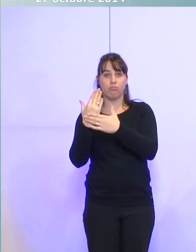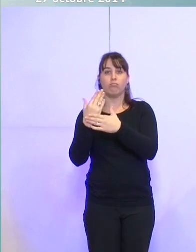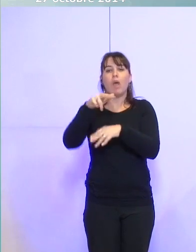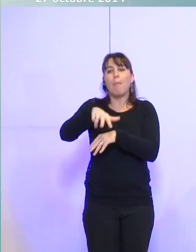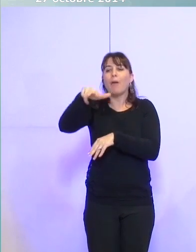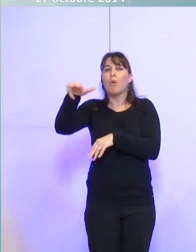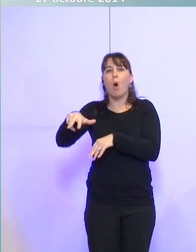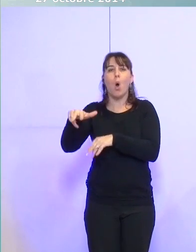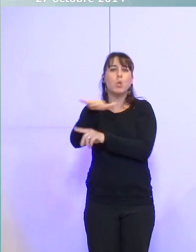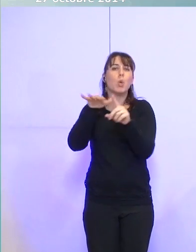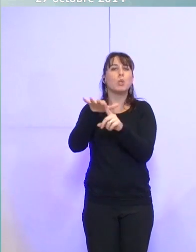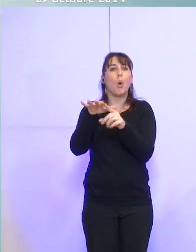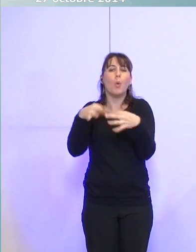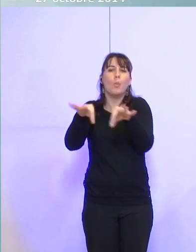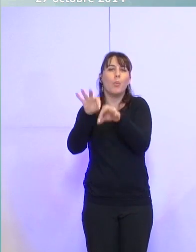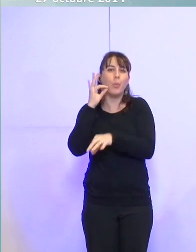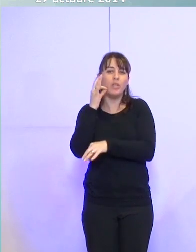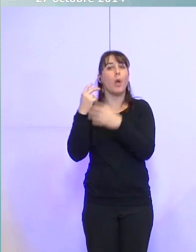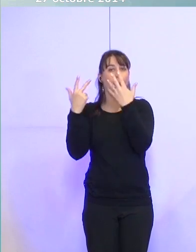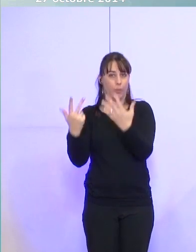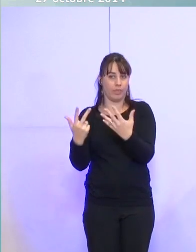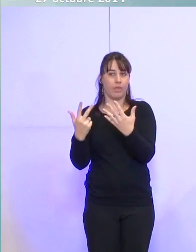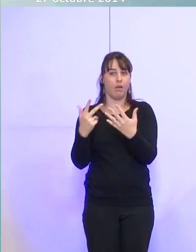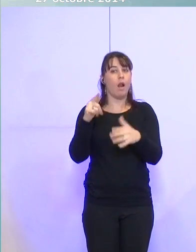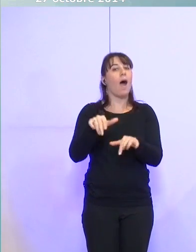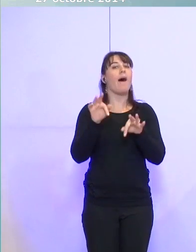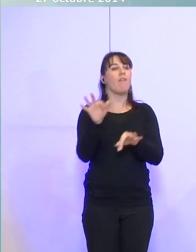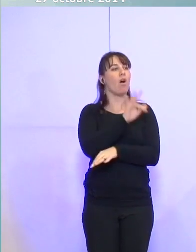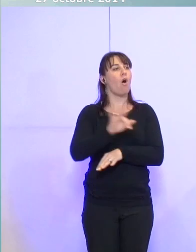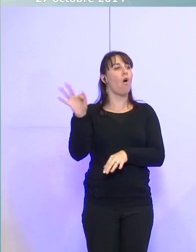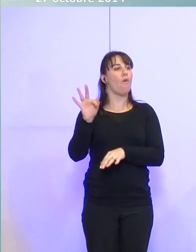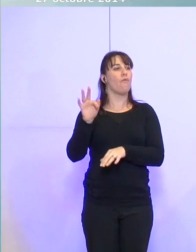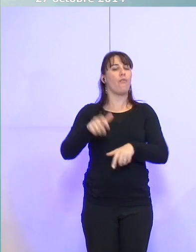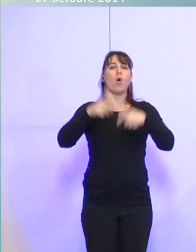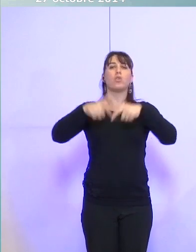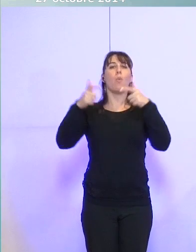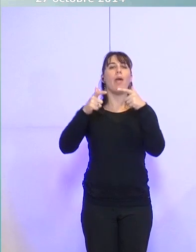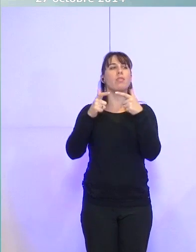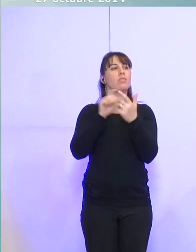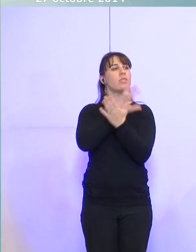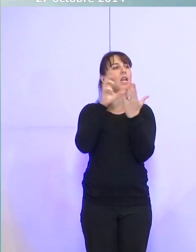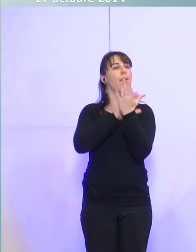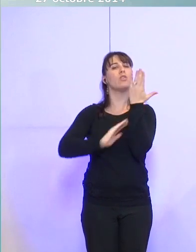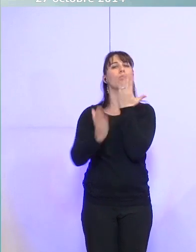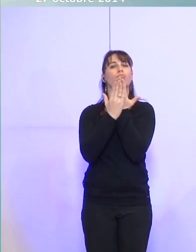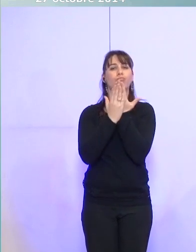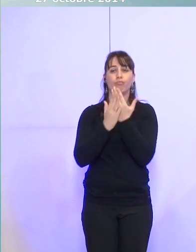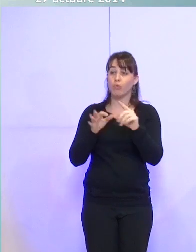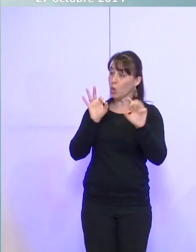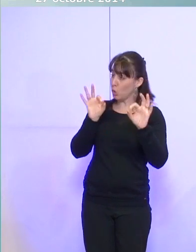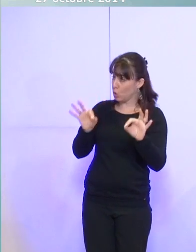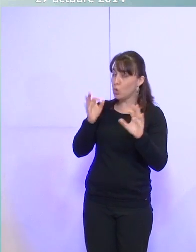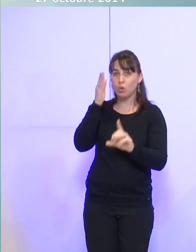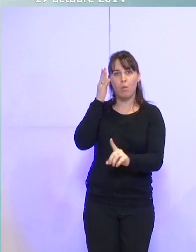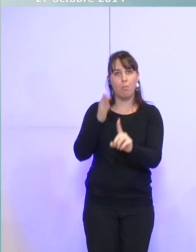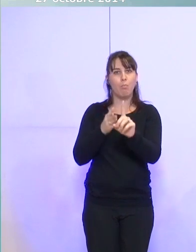taille. Oui. Vous avez l'avis de France Domaine qui est fourni dans la délibération. C'est un projet effectivement intéressant puisque